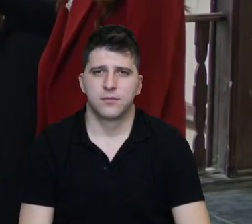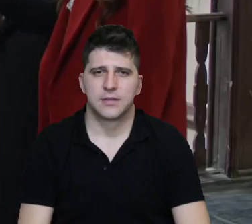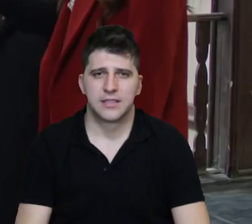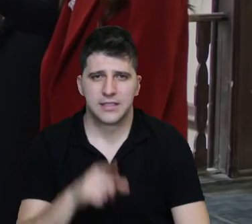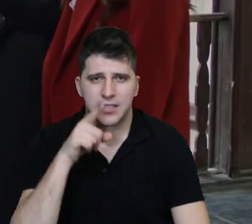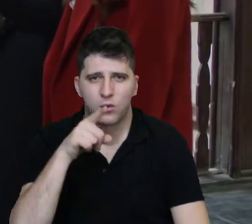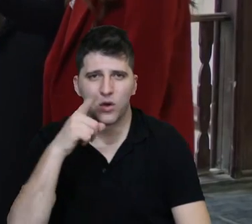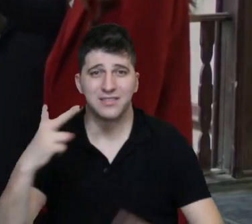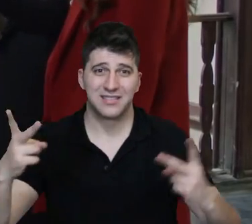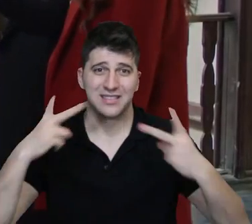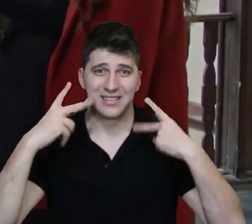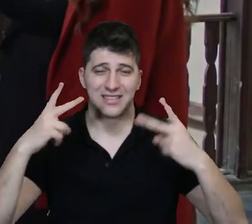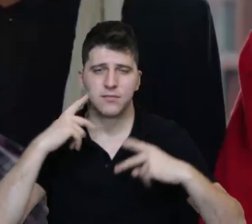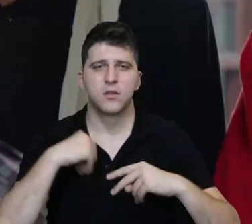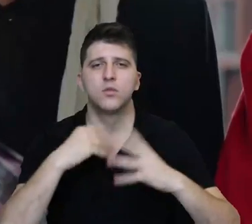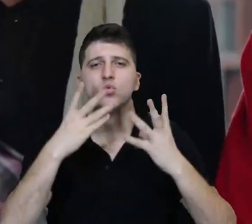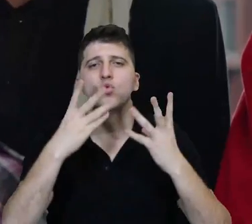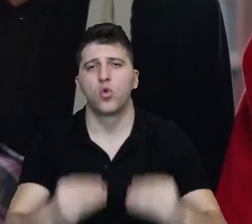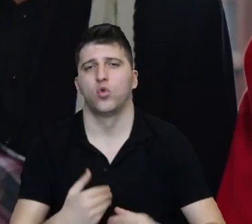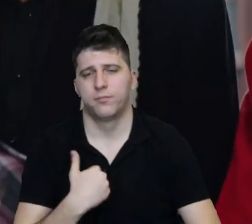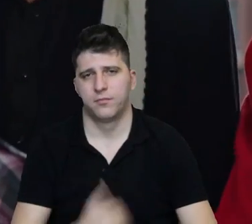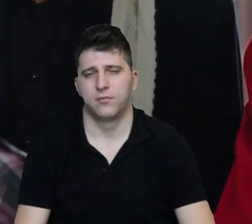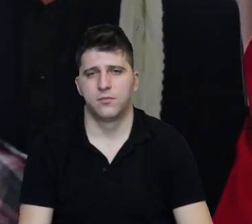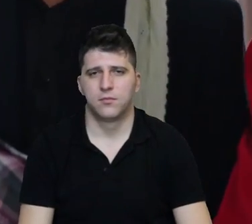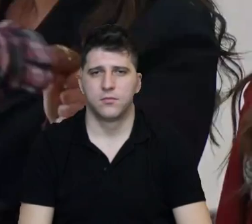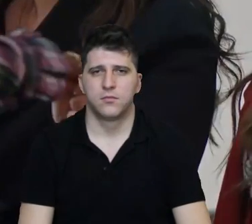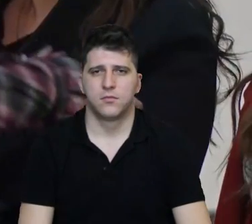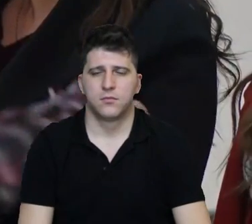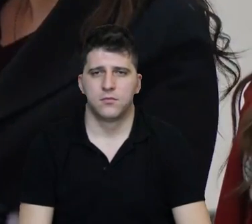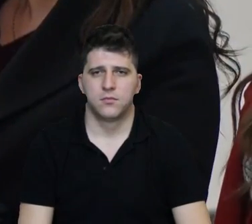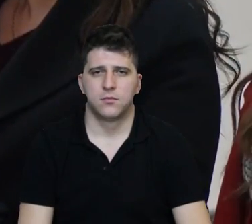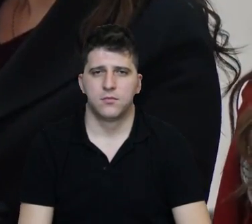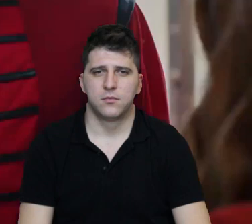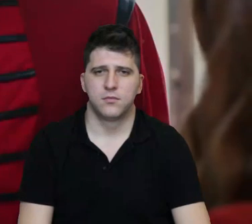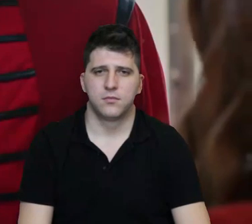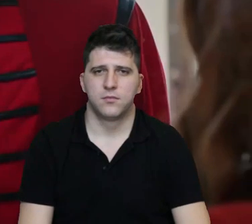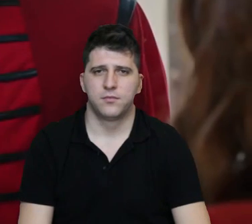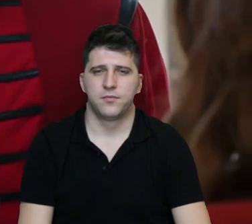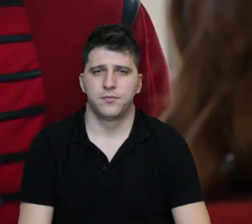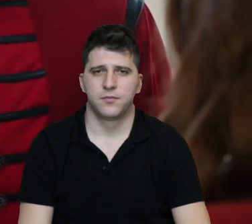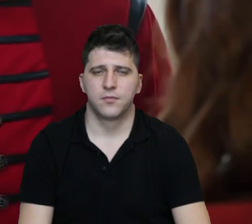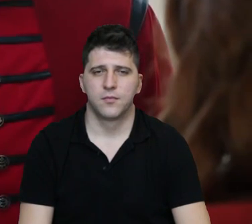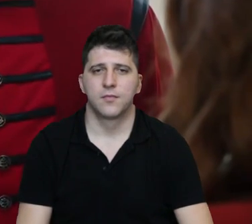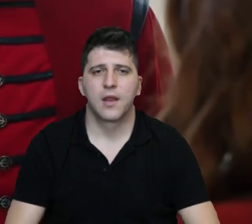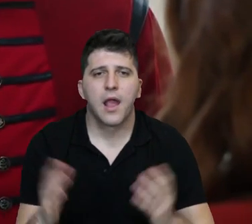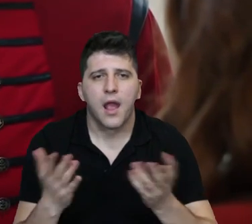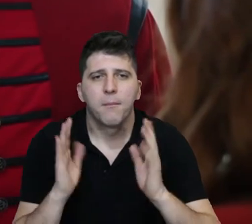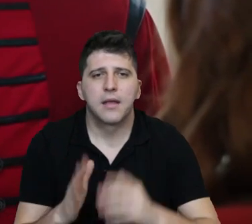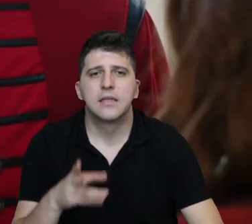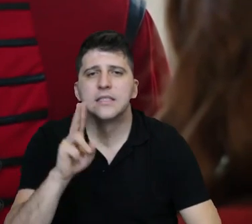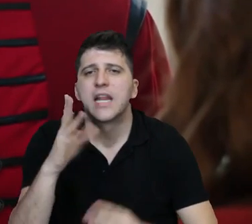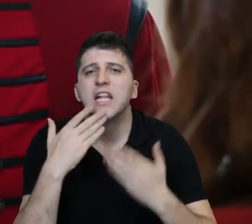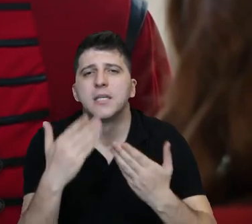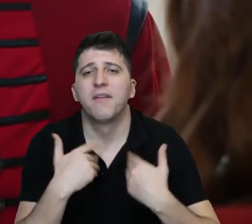Senin o ışığını söndürürüm İsmail. Şemsiyesini gözüne sokacak gibi tutuyordu, indirdi. Peki size ne